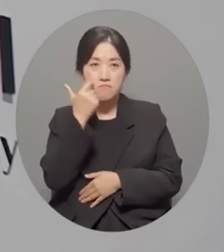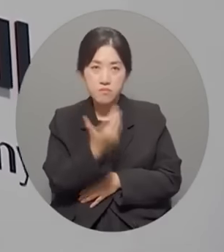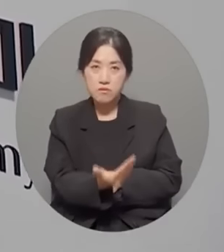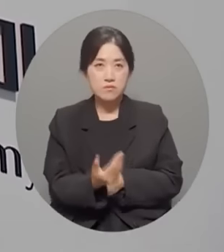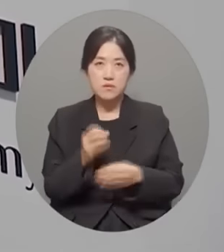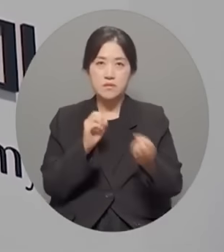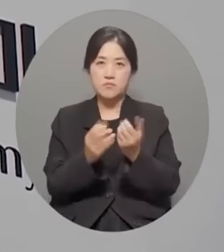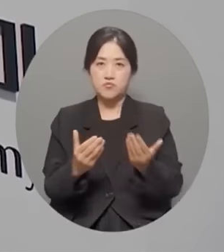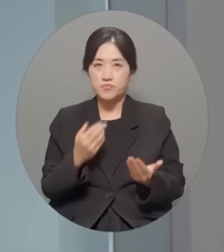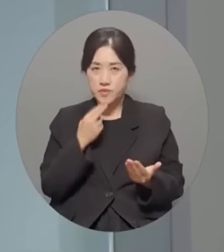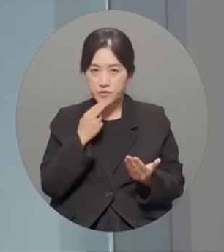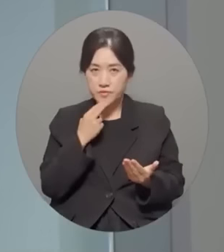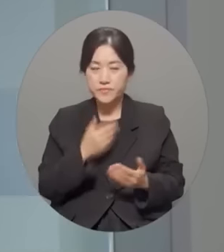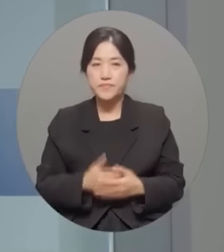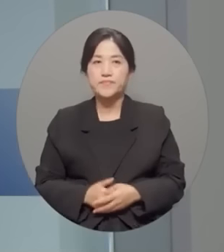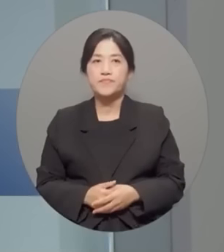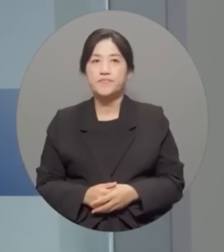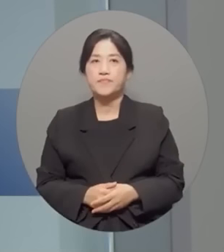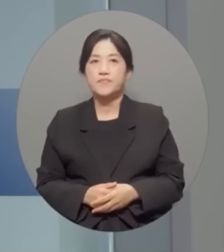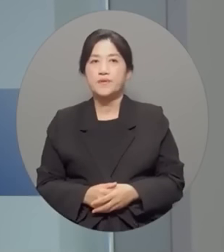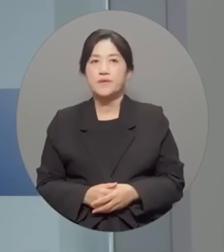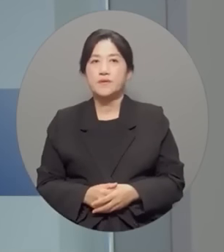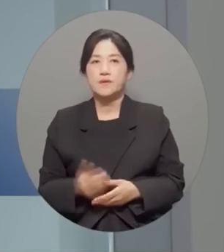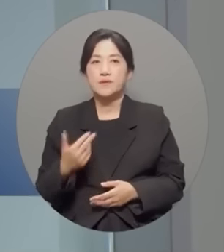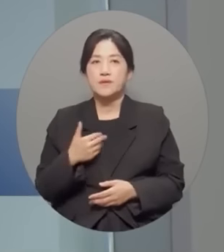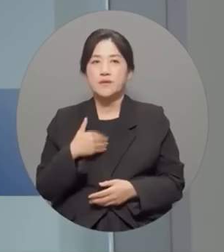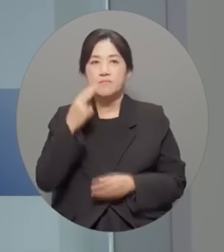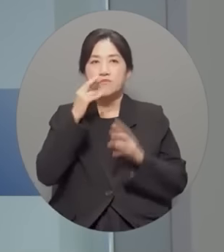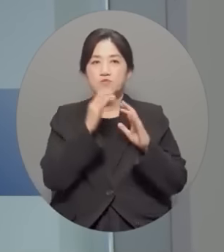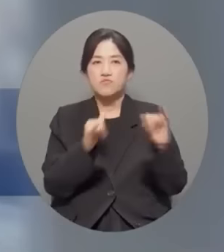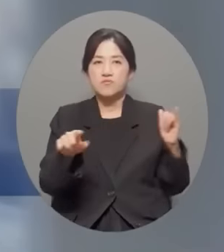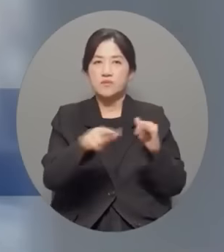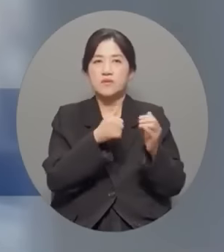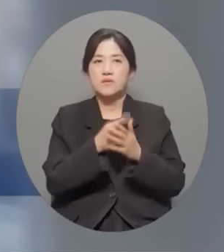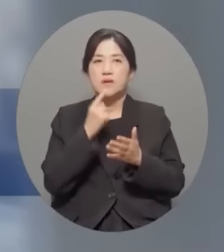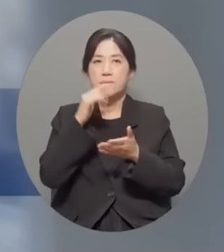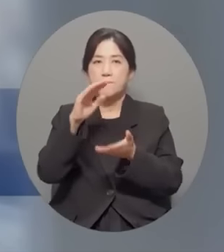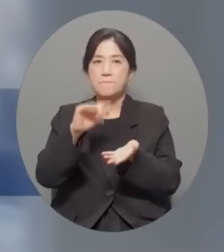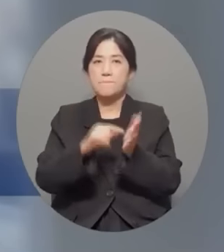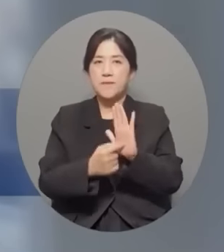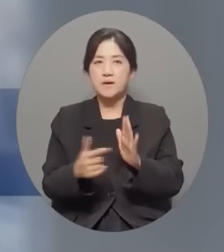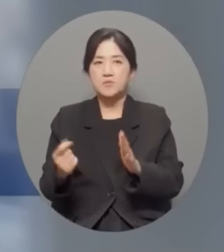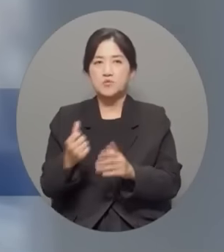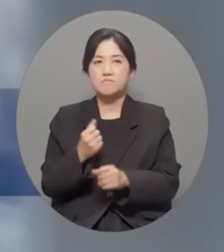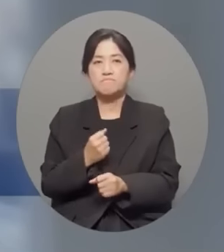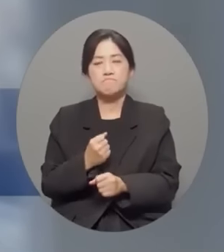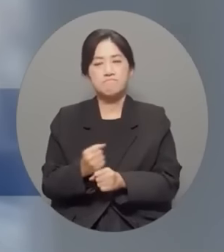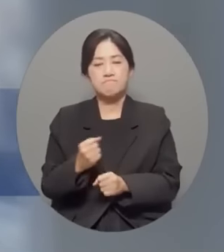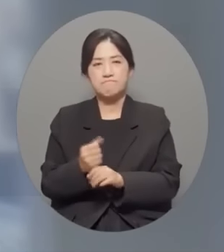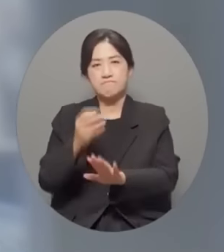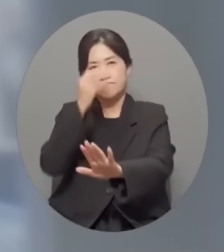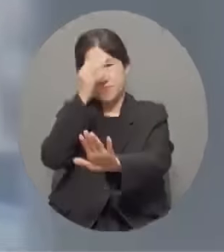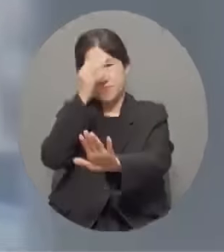답하지 않았습니다. 제가 미국 분들이 있어서 이런 얘기하는 게 너무 좀 그렇거든요. 죄송합니다.